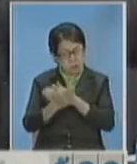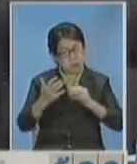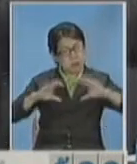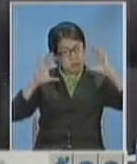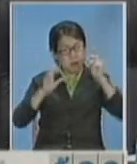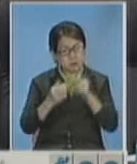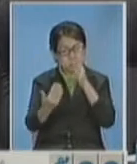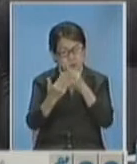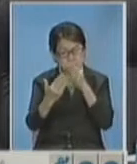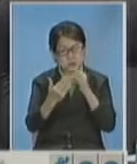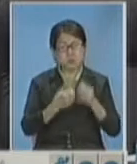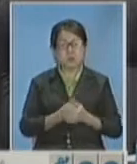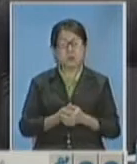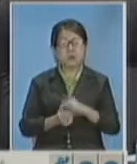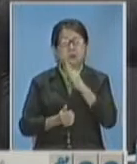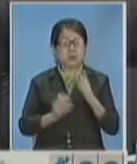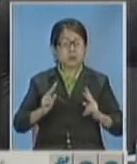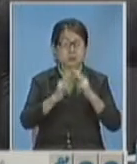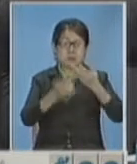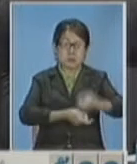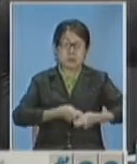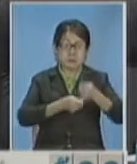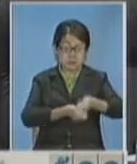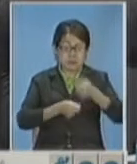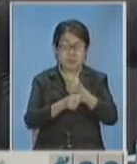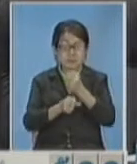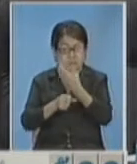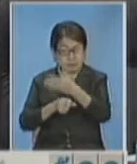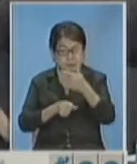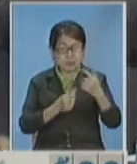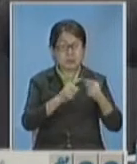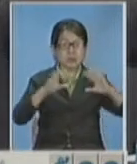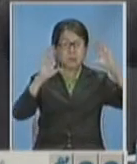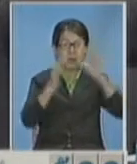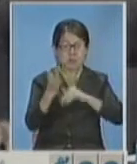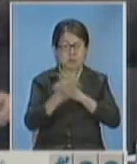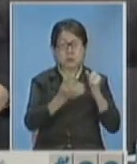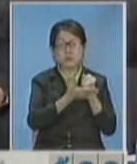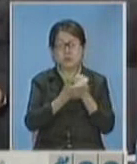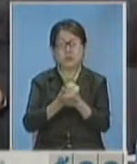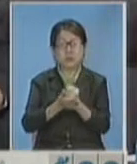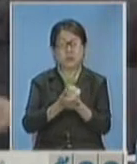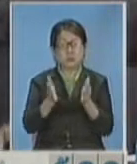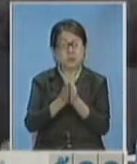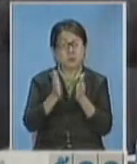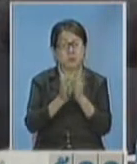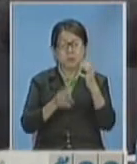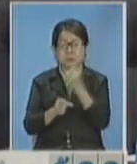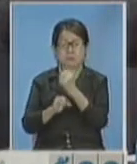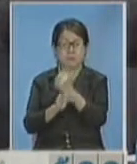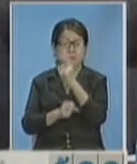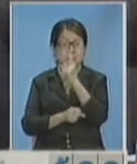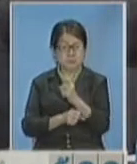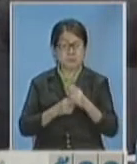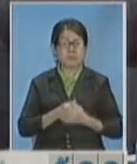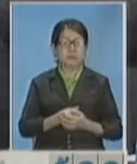ฝ่ายนโยบายด้วยต่อให้กระทรวงเกษตรทำขนาดไหนนะคะแต่ถ้านโยบายไม่เอื้อเนี่ยมันก็ไม่สำเร็จใช่ไหมคะนอกจากนั้น